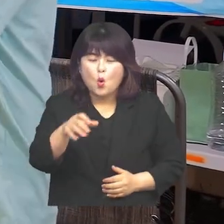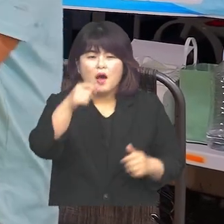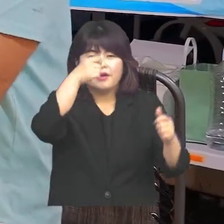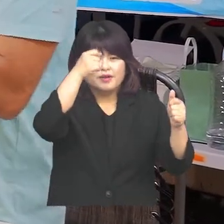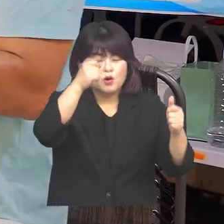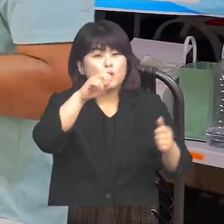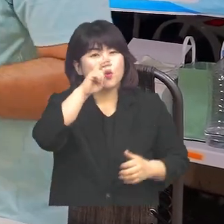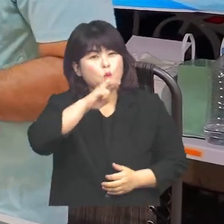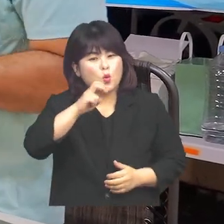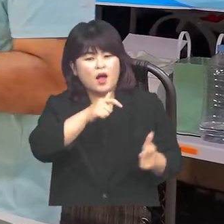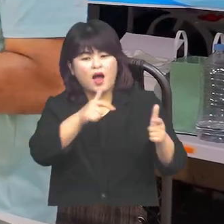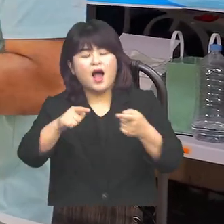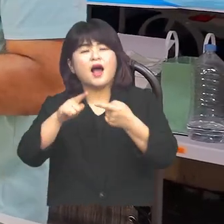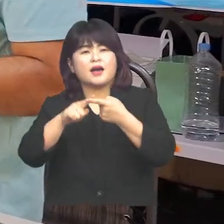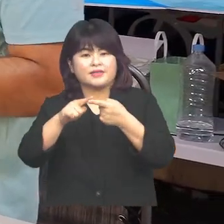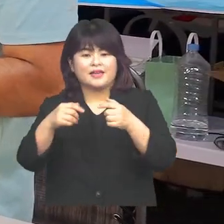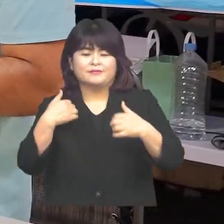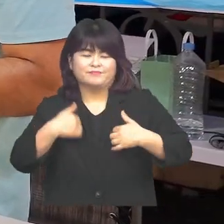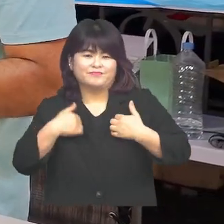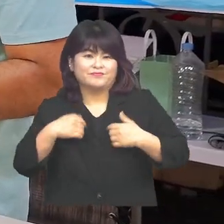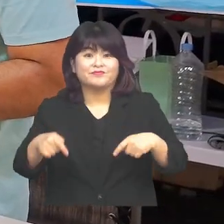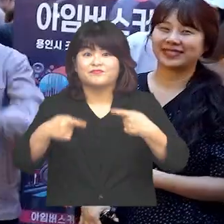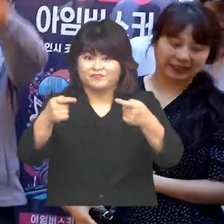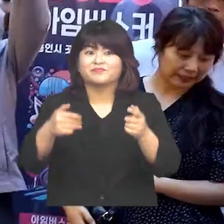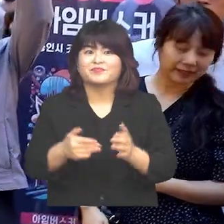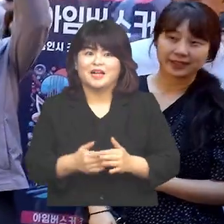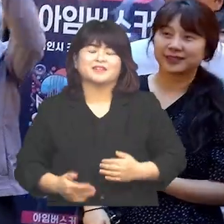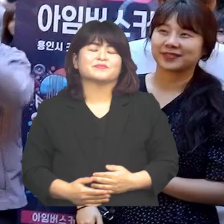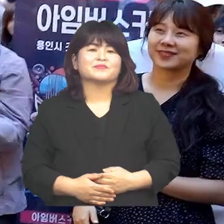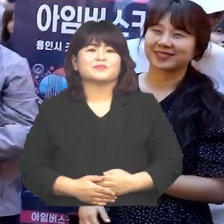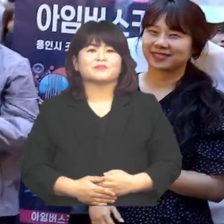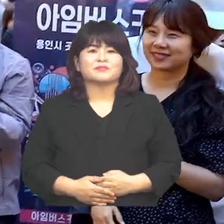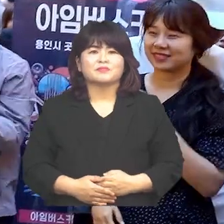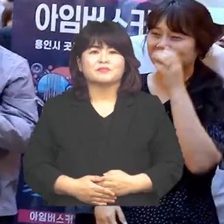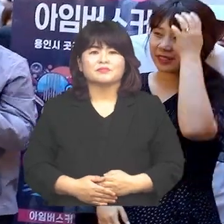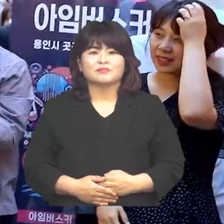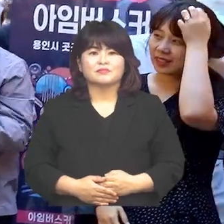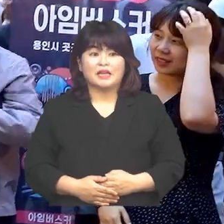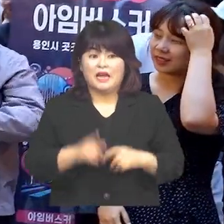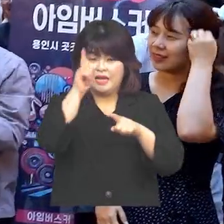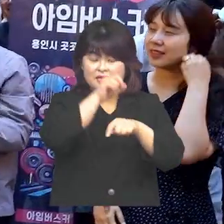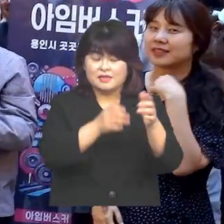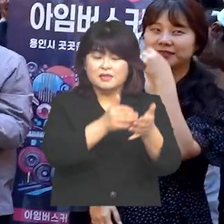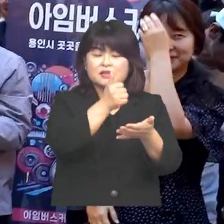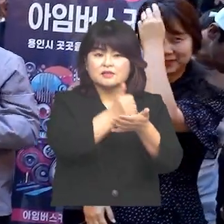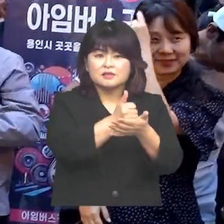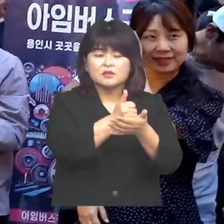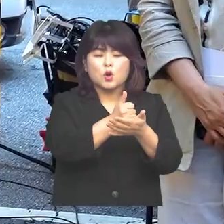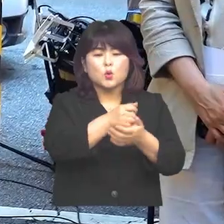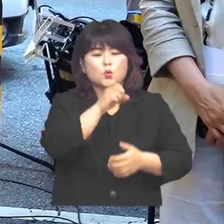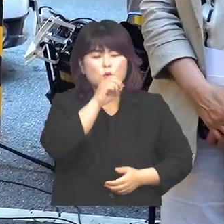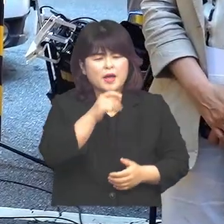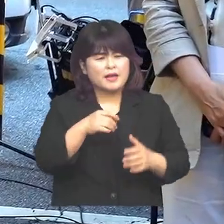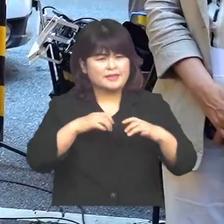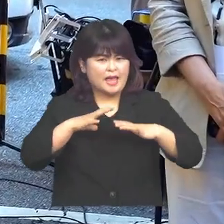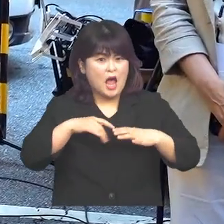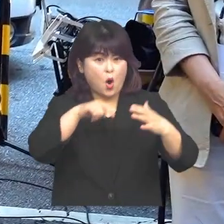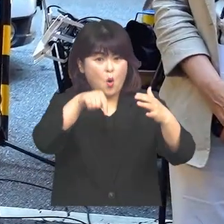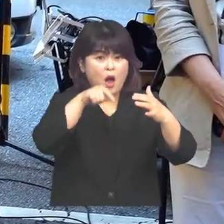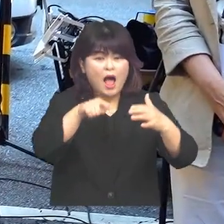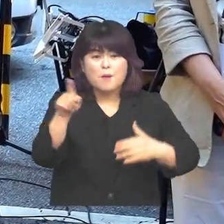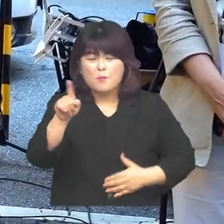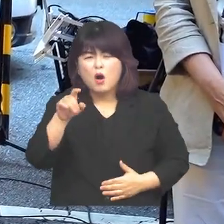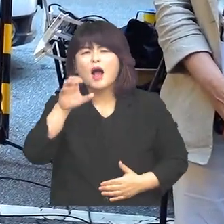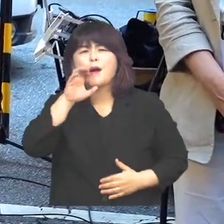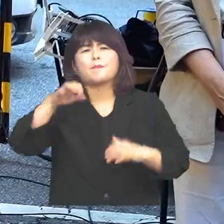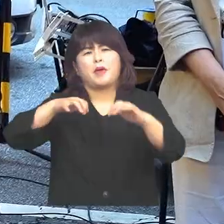행사장 곳곳에서 펼쳐지는 퍼포먼스와 버스킹 무대를 시민들과 함께 즐겼습니다. 이상일 시장은 용인의 자랑